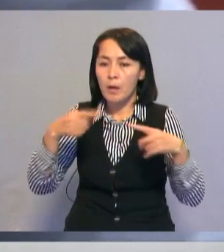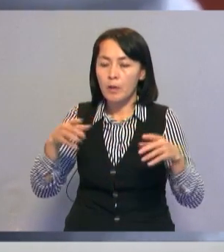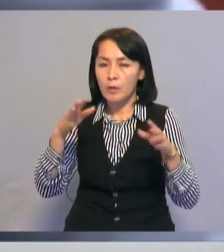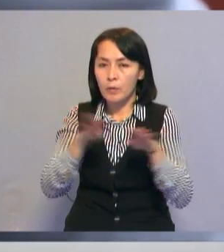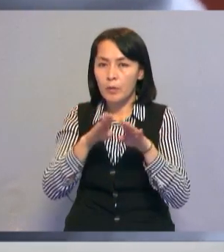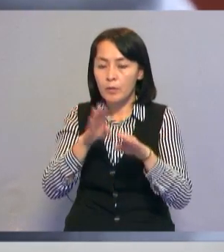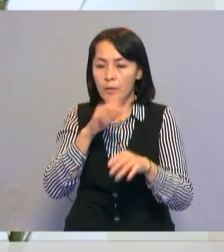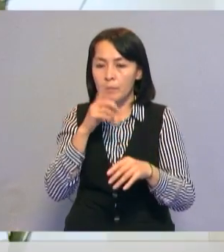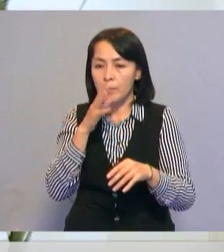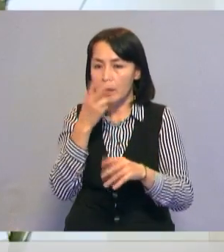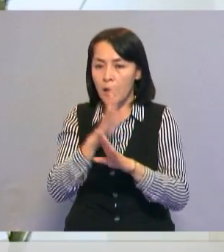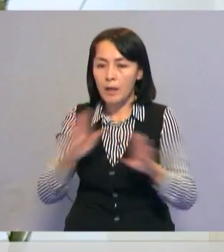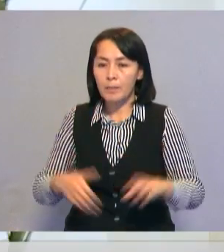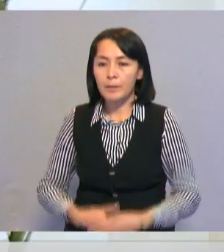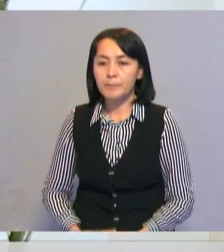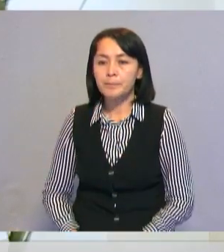условиях и без учета времени.